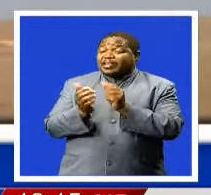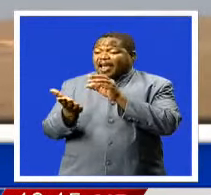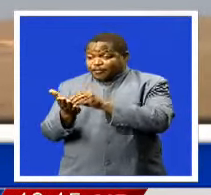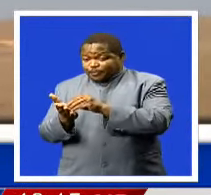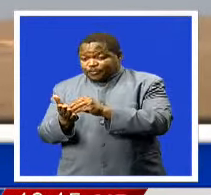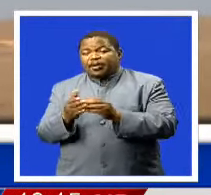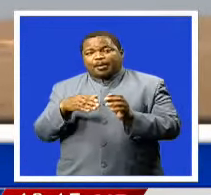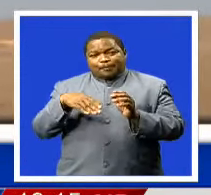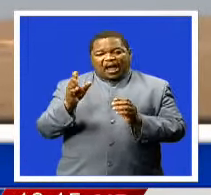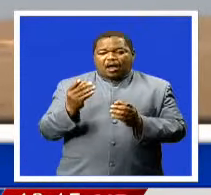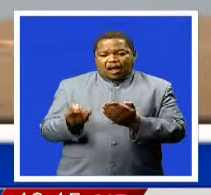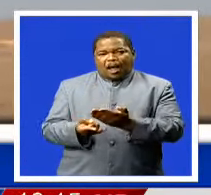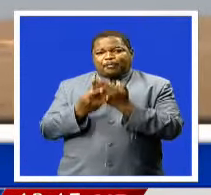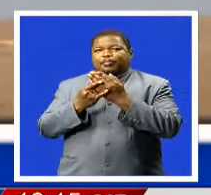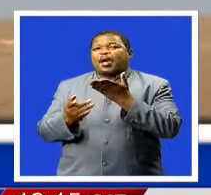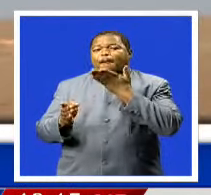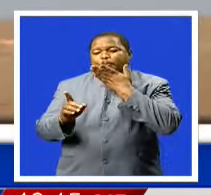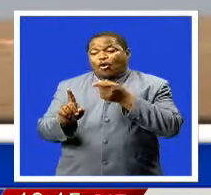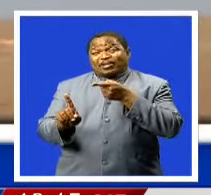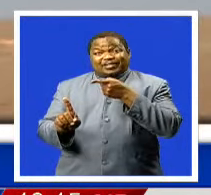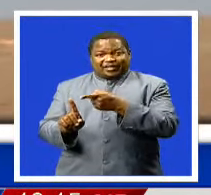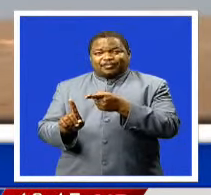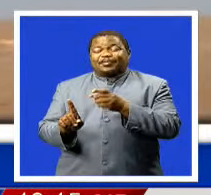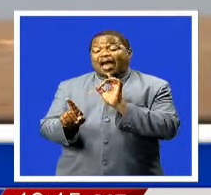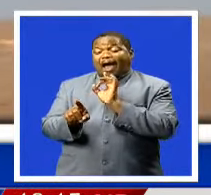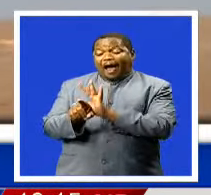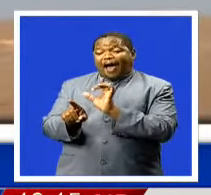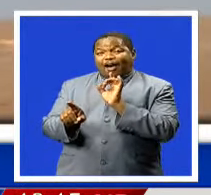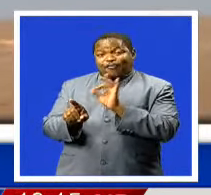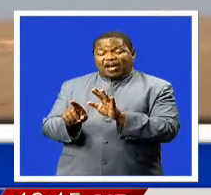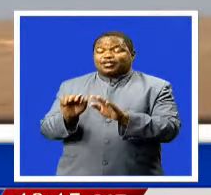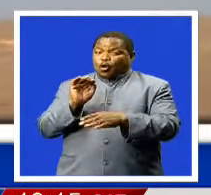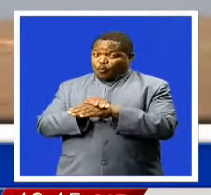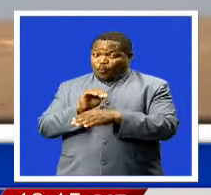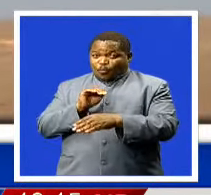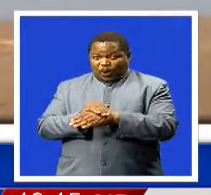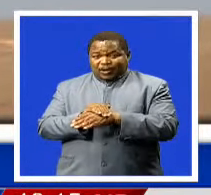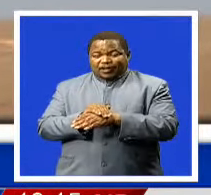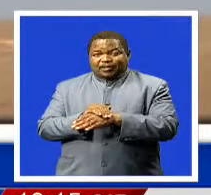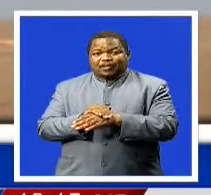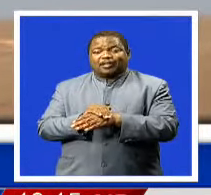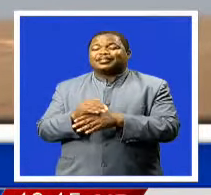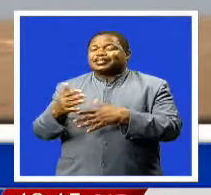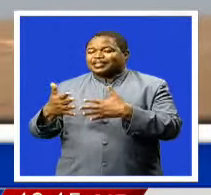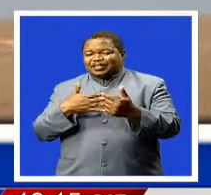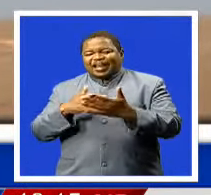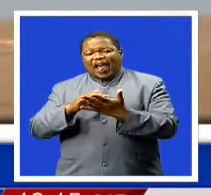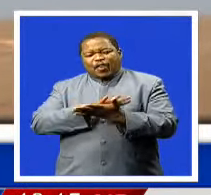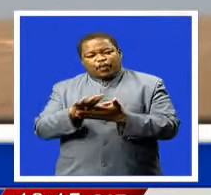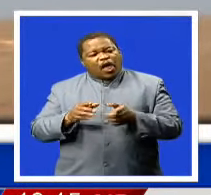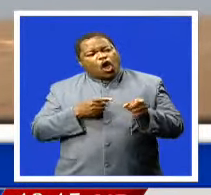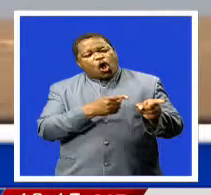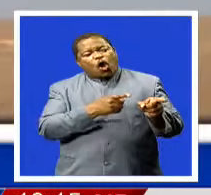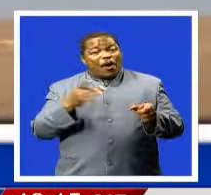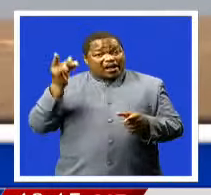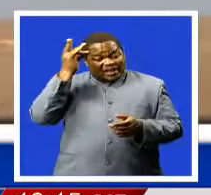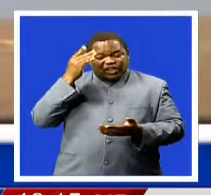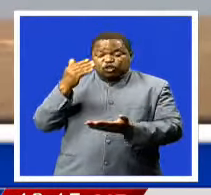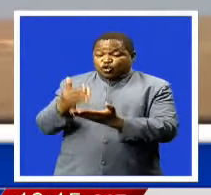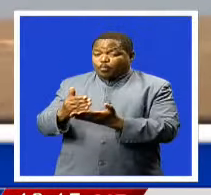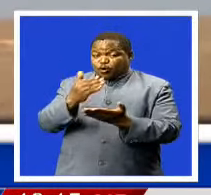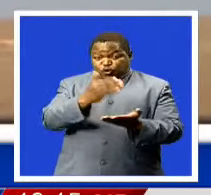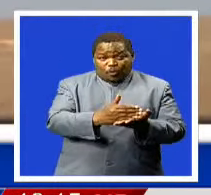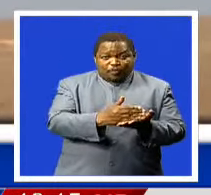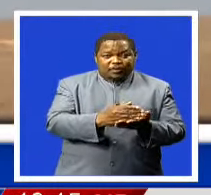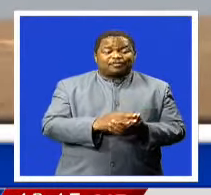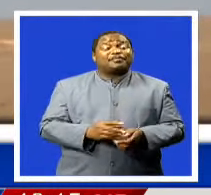alikhuteke bonkosi mine angikhumbuli kunendzaba lakuthiwa khona ithinza inkosi lapho inkosi